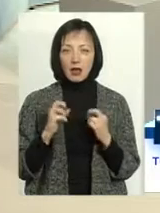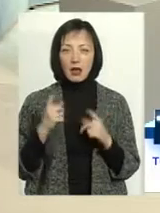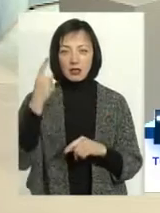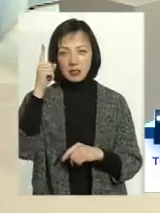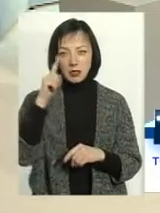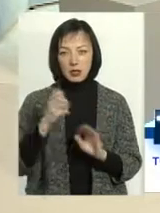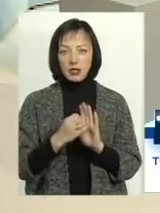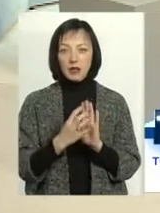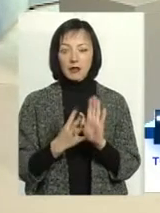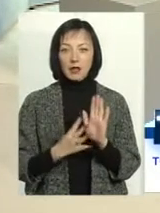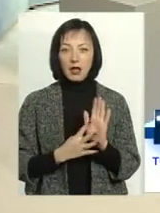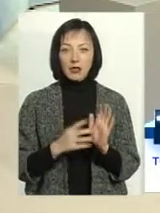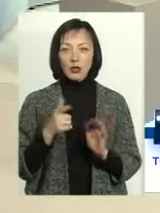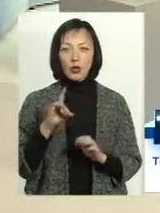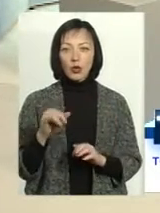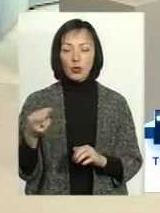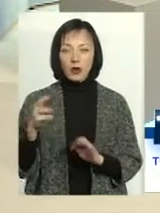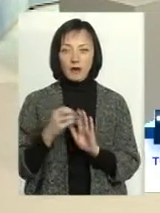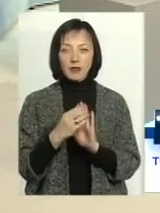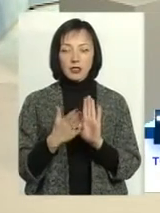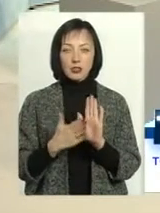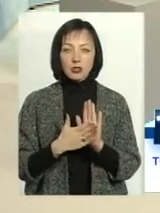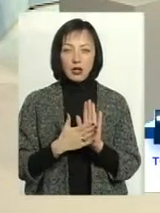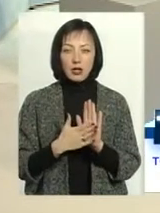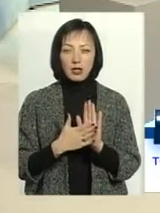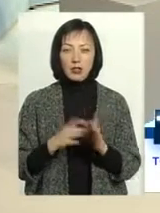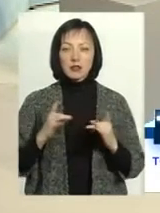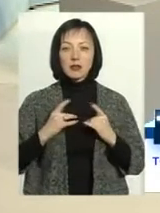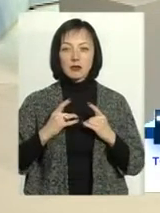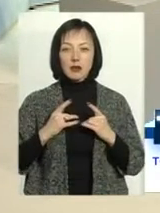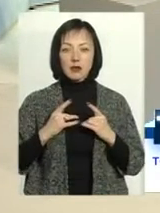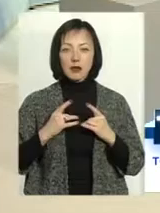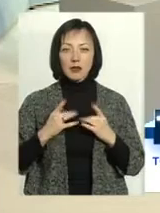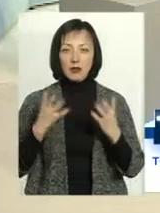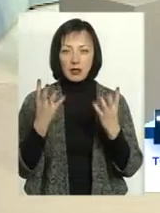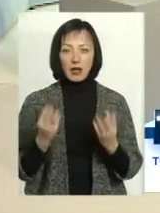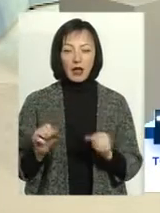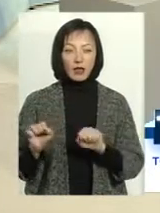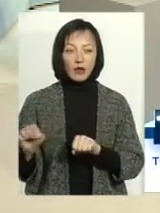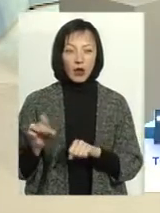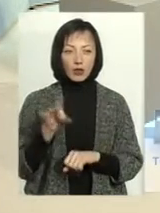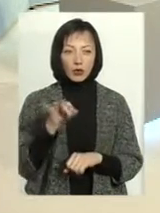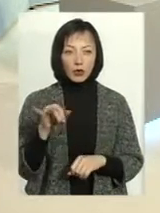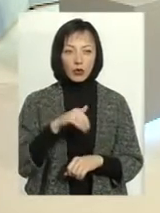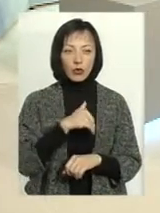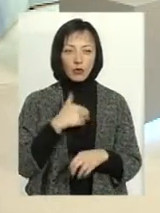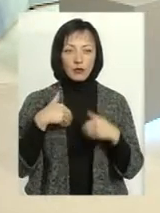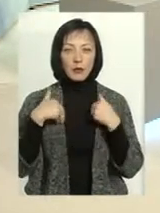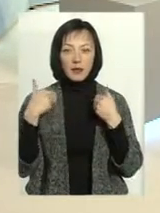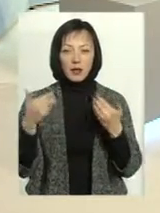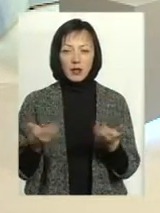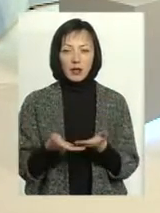що 19 грудня відзначається свято День адвокатури. Я хочу